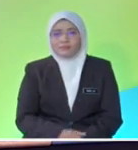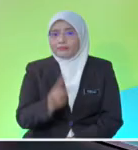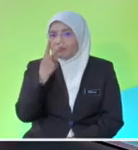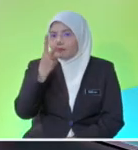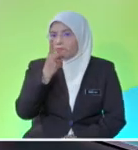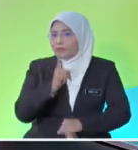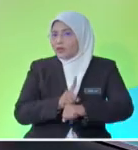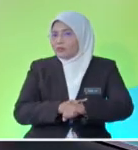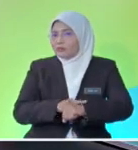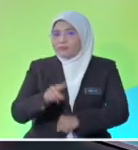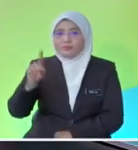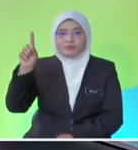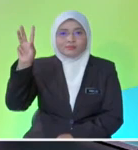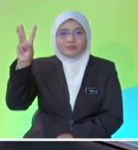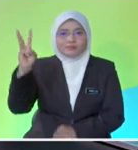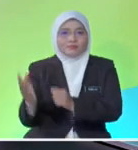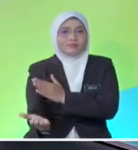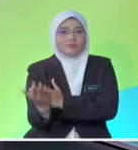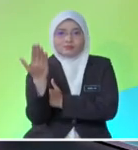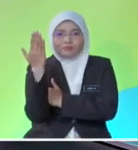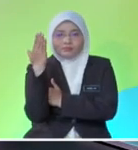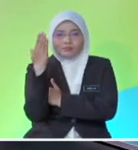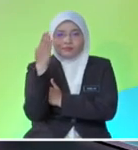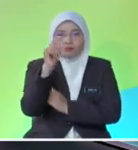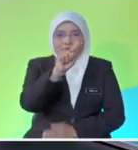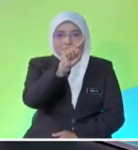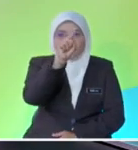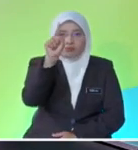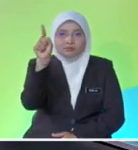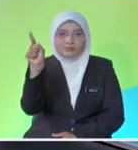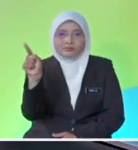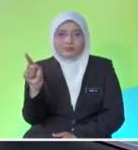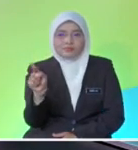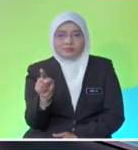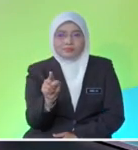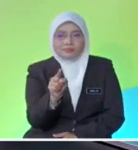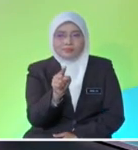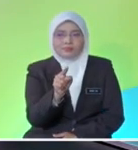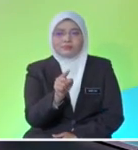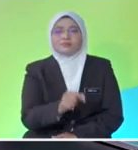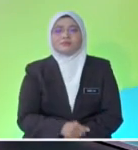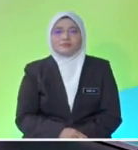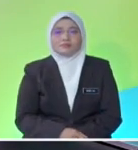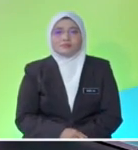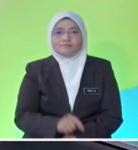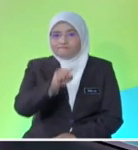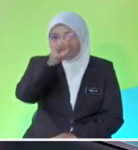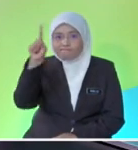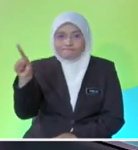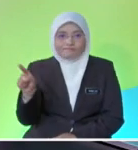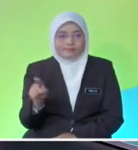Okey, ikut saya. Kita pusingkan. Pusingkan. Nampak kan saya menggerakkan jarum minit saya. Dia